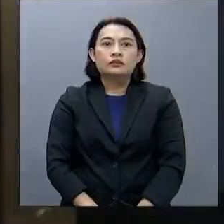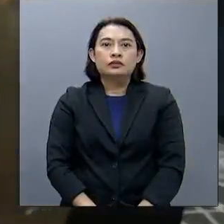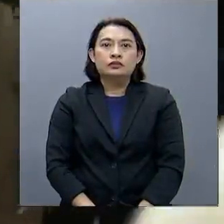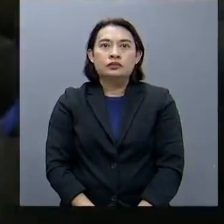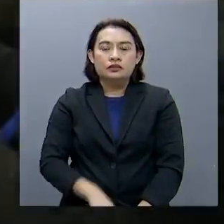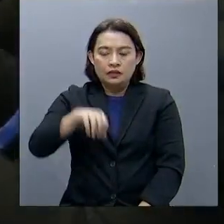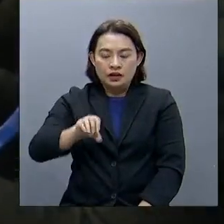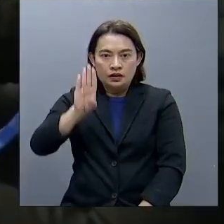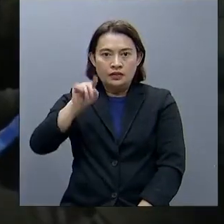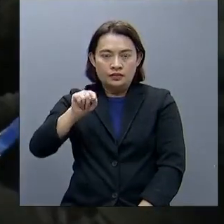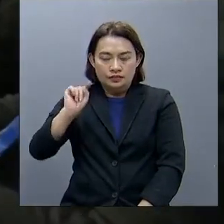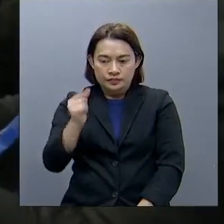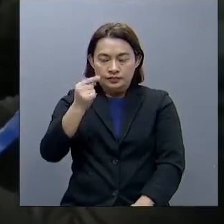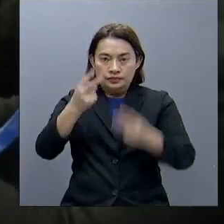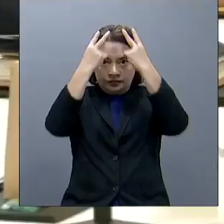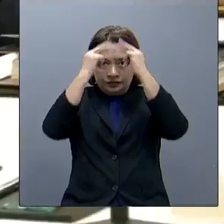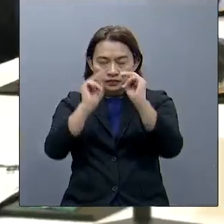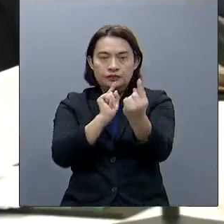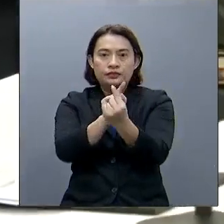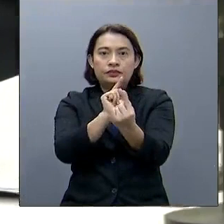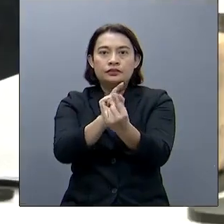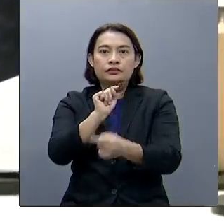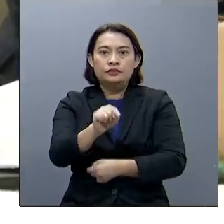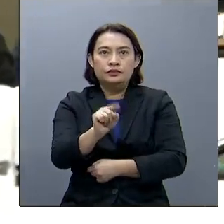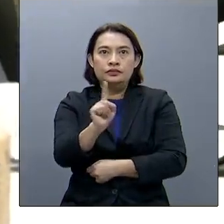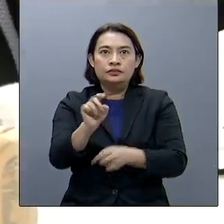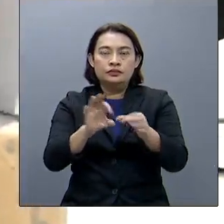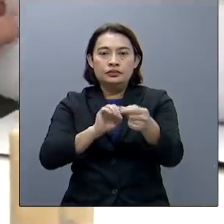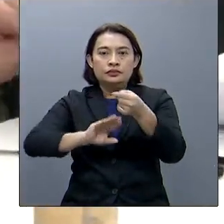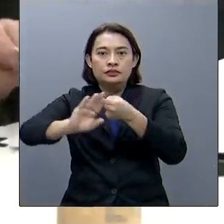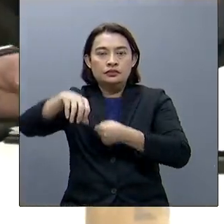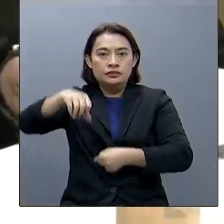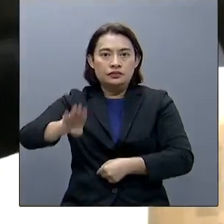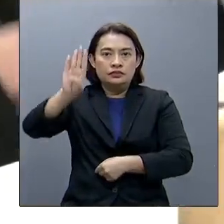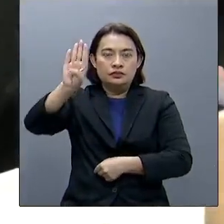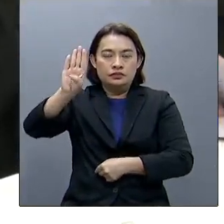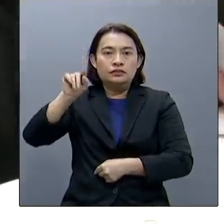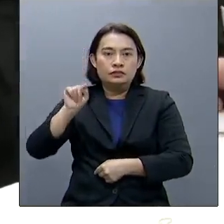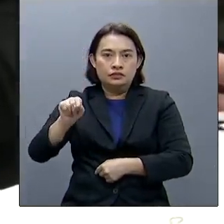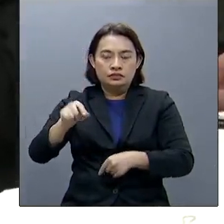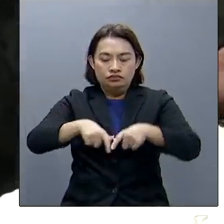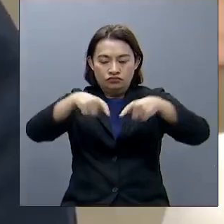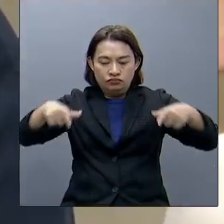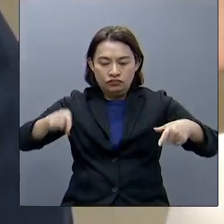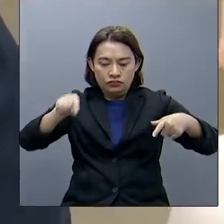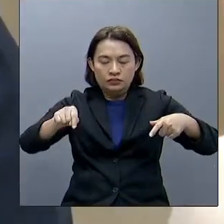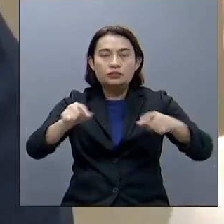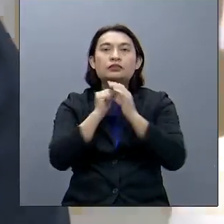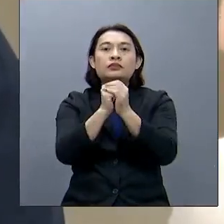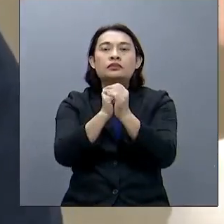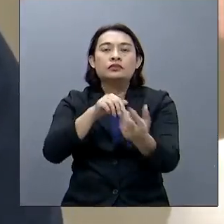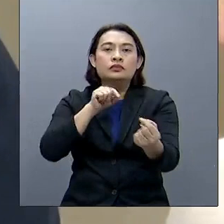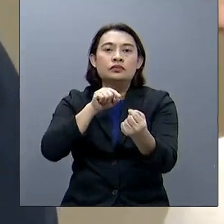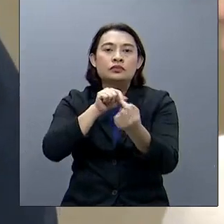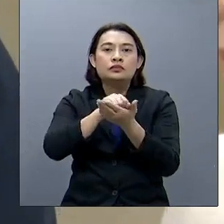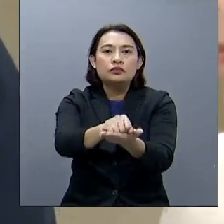บริษัทแรกที่นายกรัฐมนตรีได้ไปพบนะคะคือ City Group Corporation ค่ะบริษัทยักษ์ใหญ่ของจีนที่ให้บริการทางการเงินแ